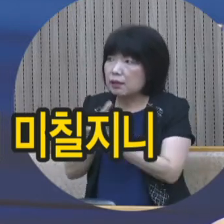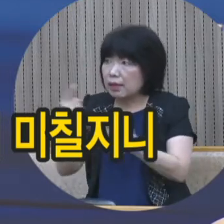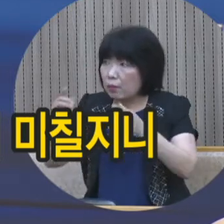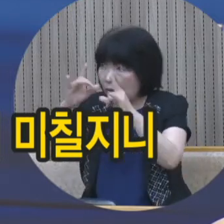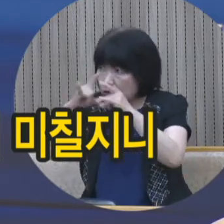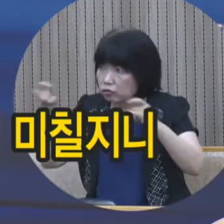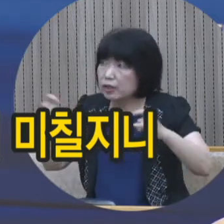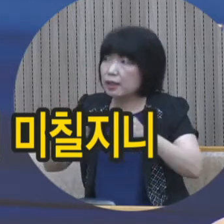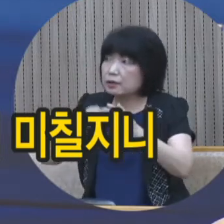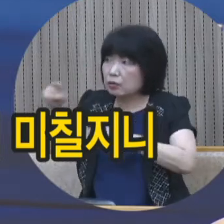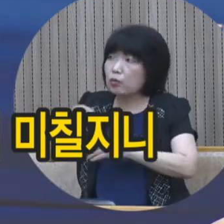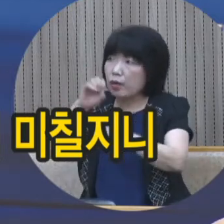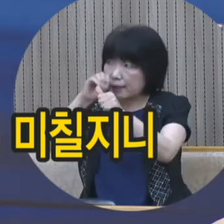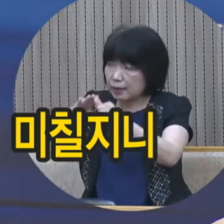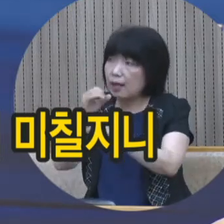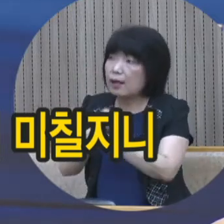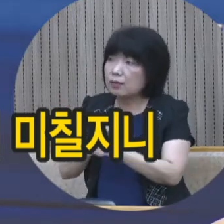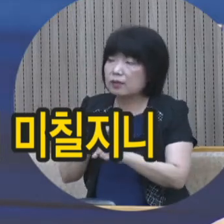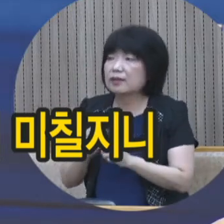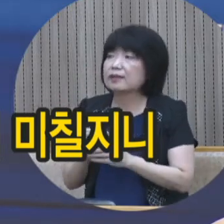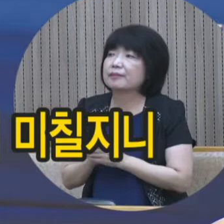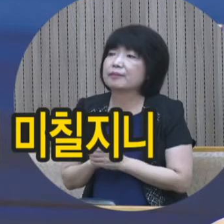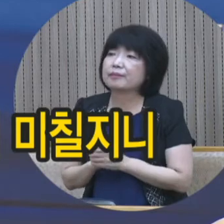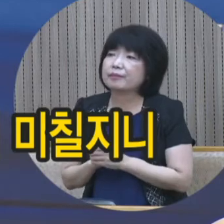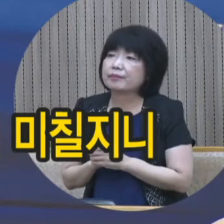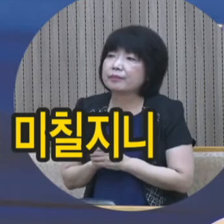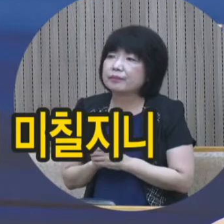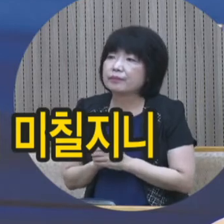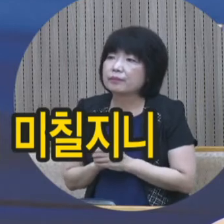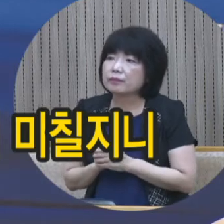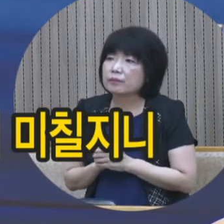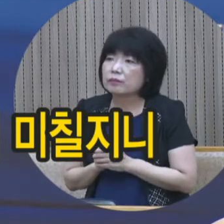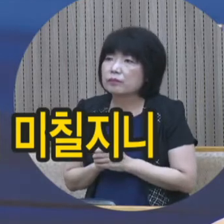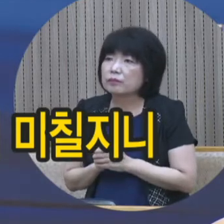떠나 왕국에 가서 구하자 하고.